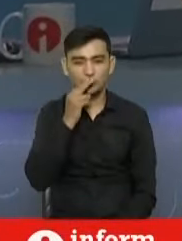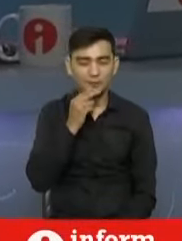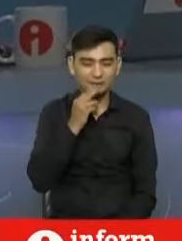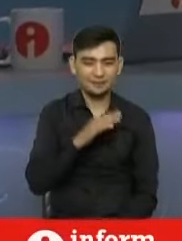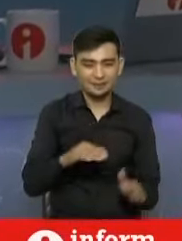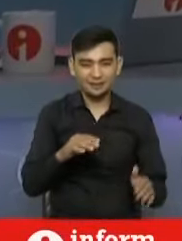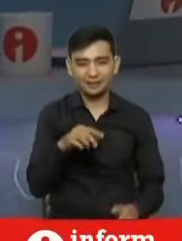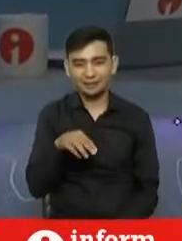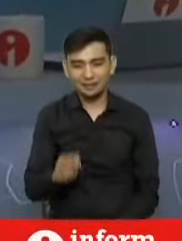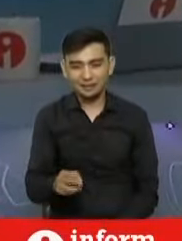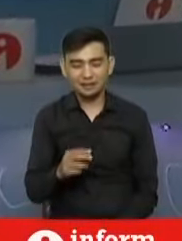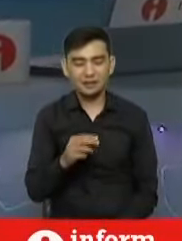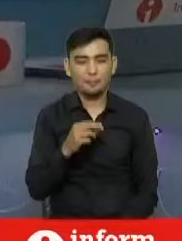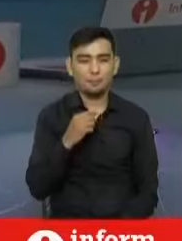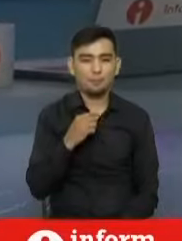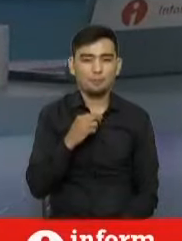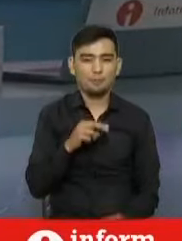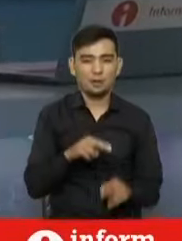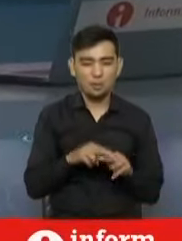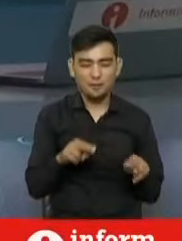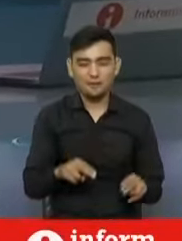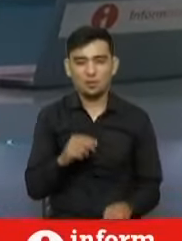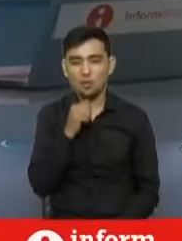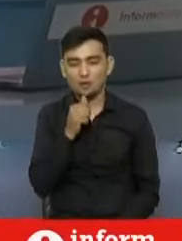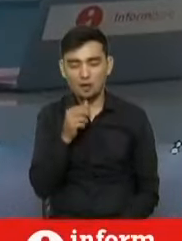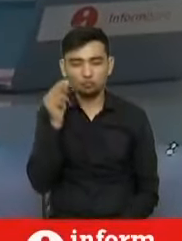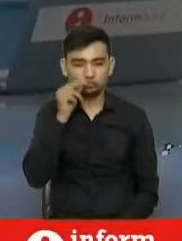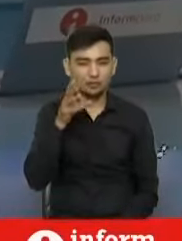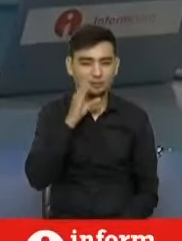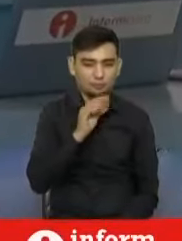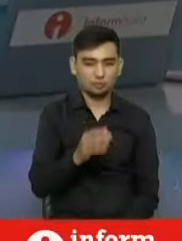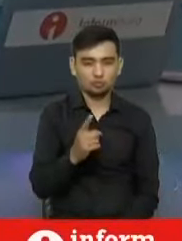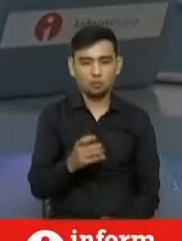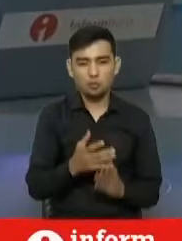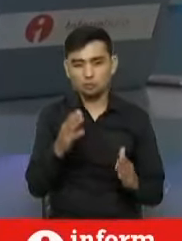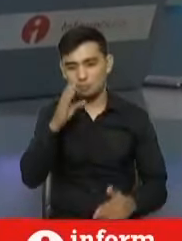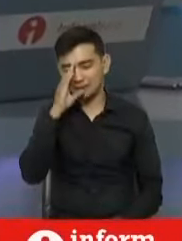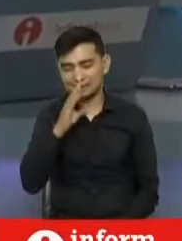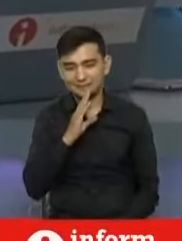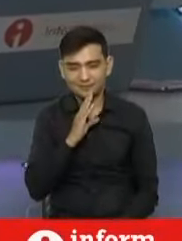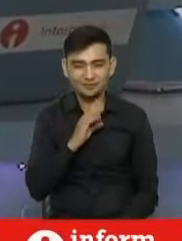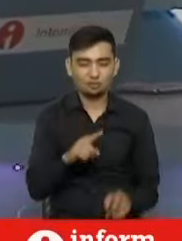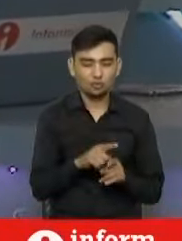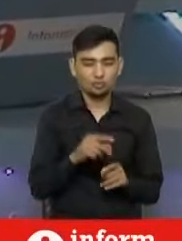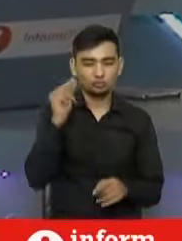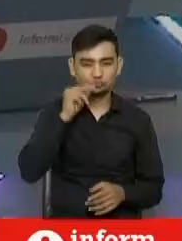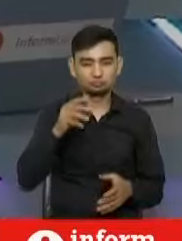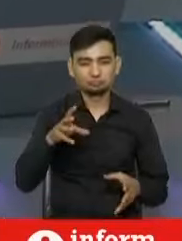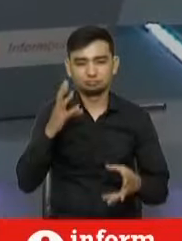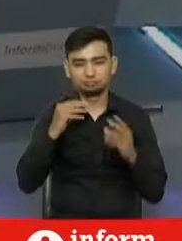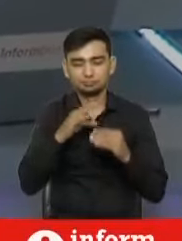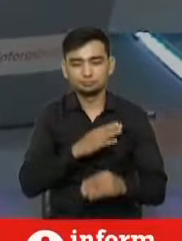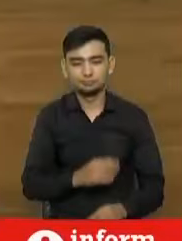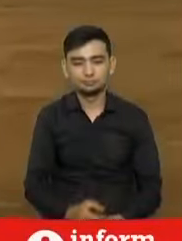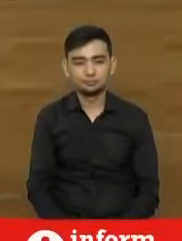Талдыкургана, Петропавловска и Кустаная. Обучение уже прошли сотни парней и девушек. Анвар Мангельдинов расскажет подробнее.